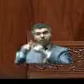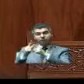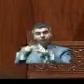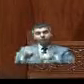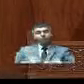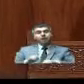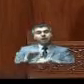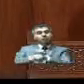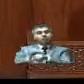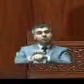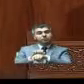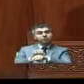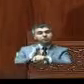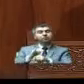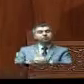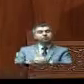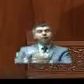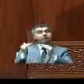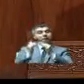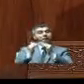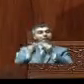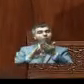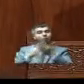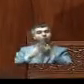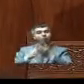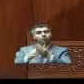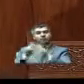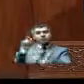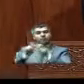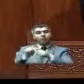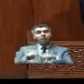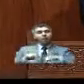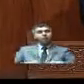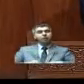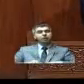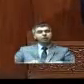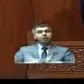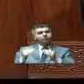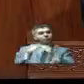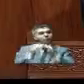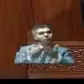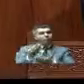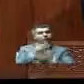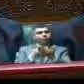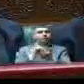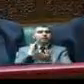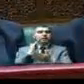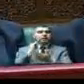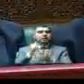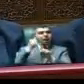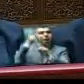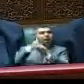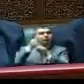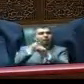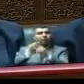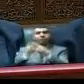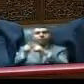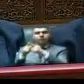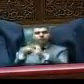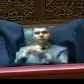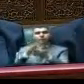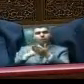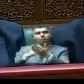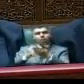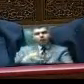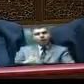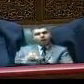الطقس المختلفة من خلال إضافة 130 محطة موزعة على مستوى الأقاليم المعنية. السيد الرئيس، السيدة